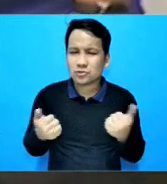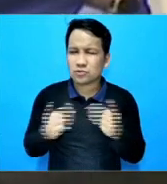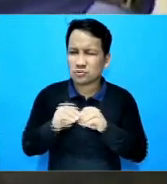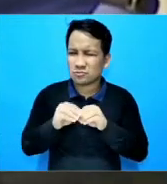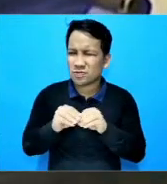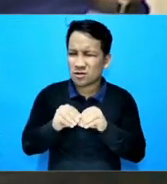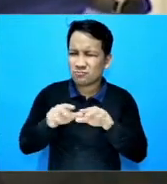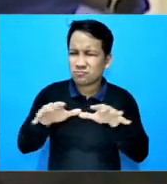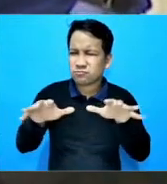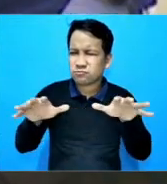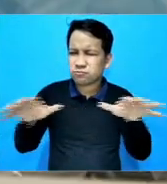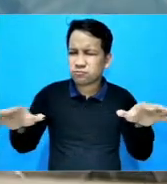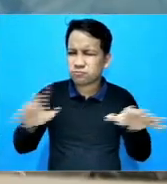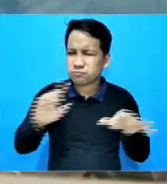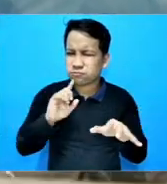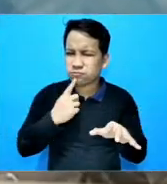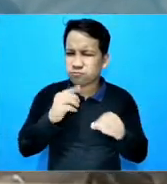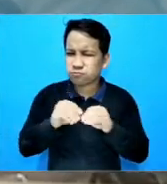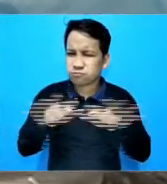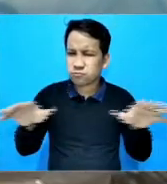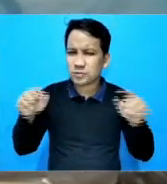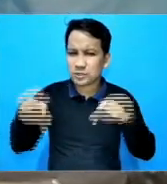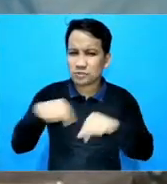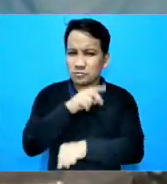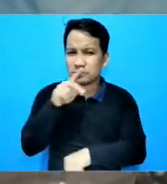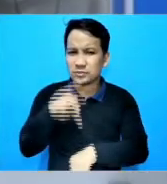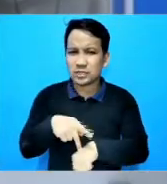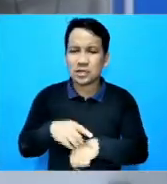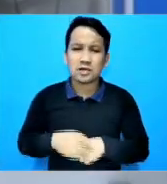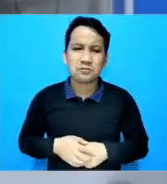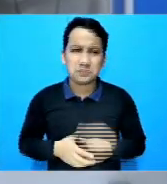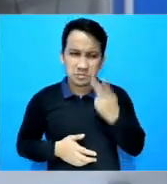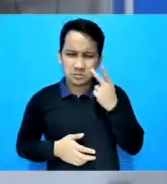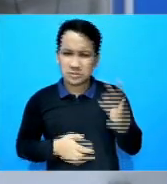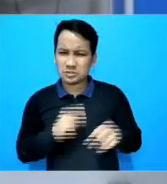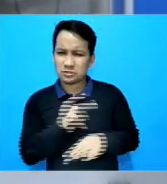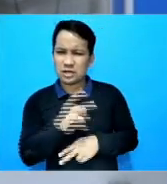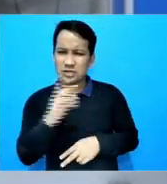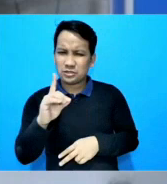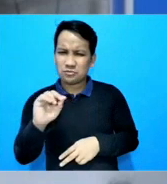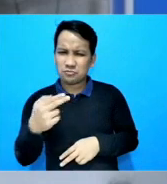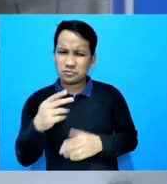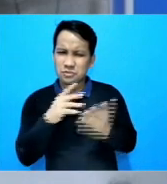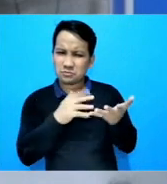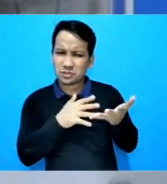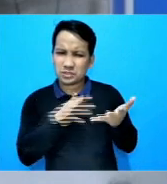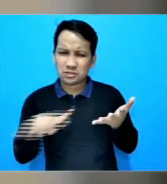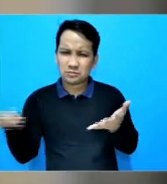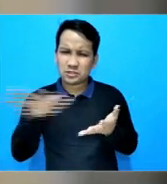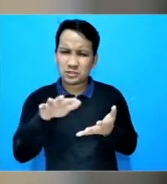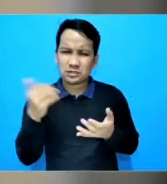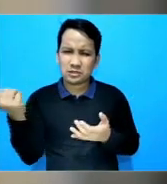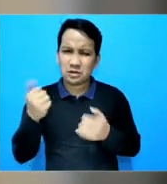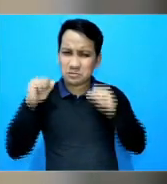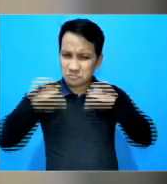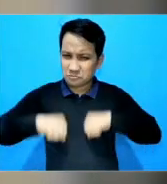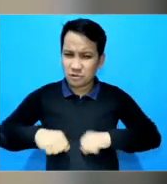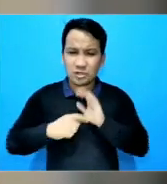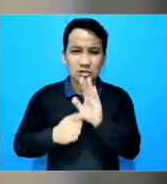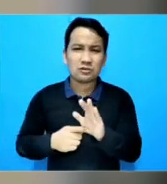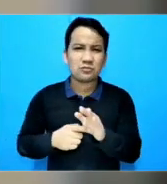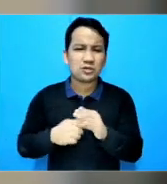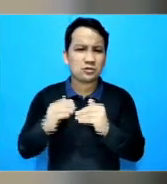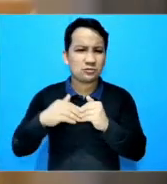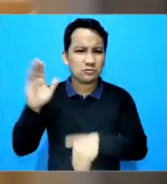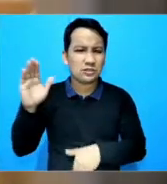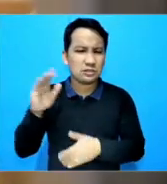ng SARS-CoV-2 variant sa Pilipinas. Tinitingnan din ang DOH sa mga pag-aaral sa ibang bansa gaya ng posibilidad ng mas malalang